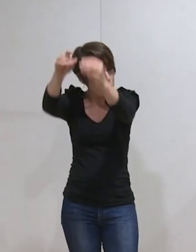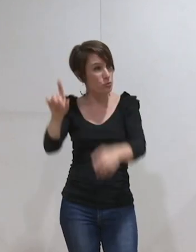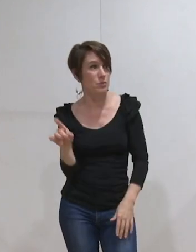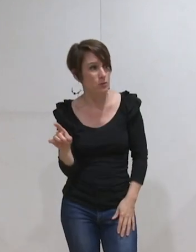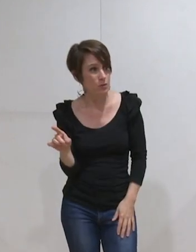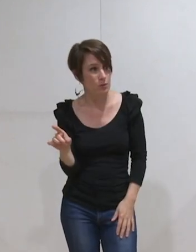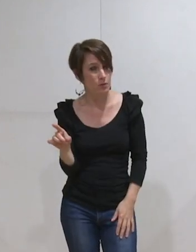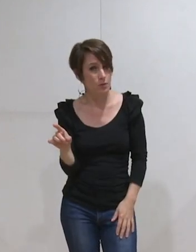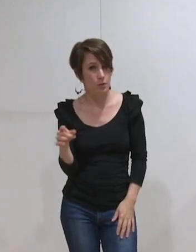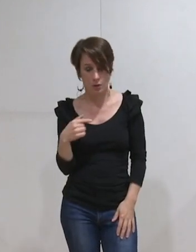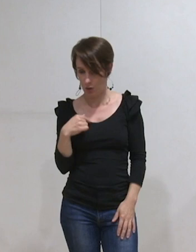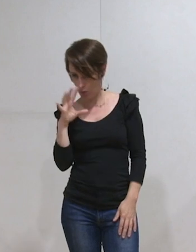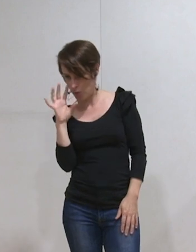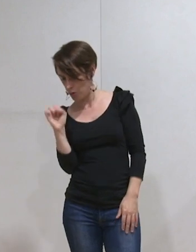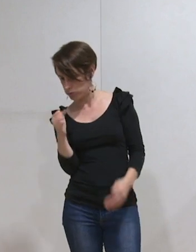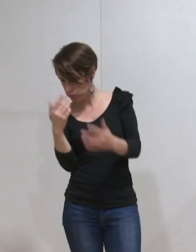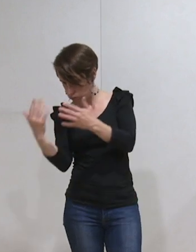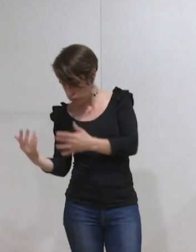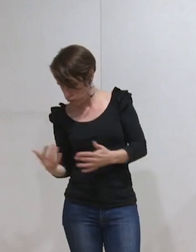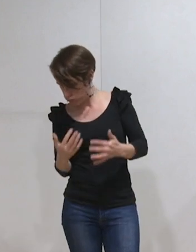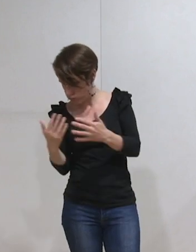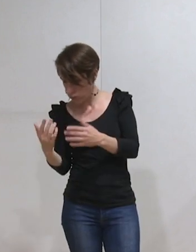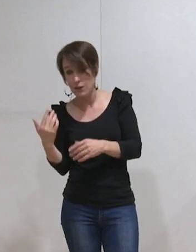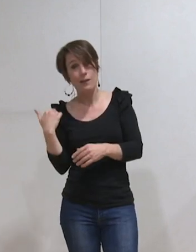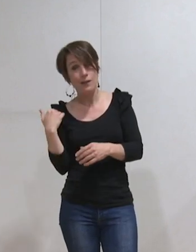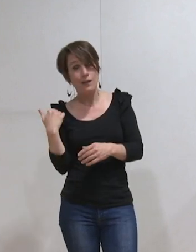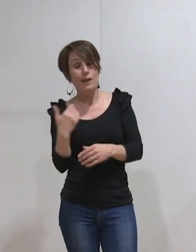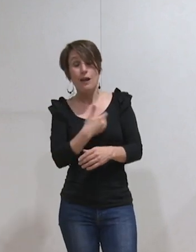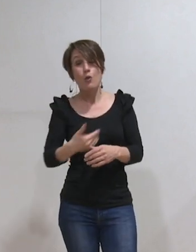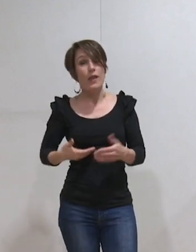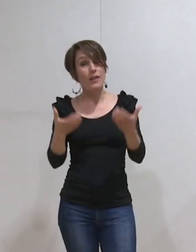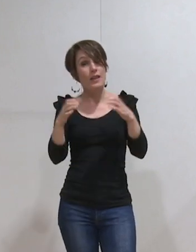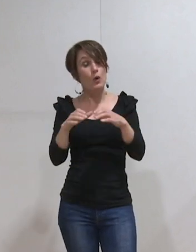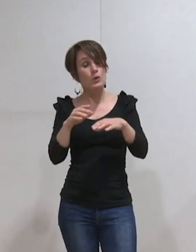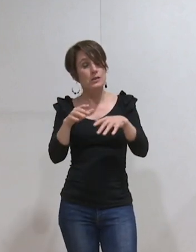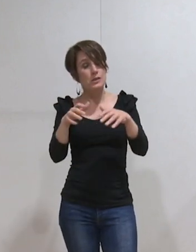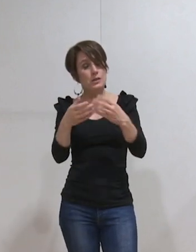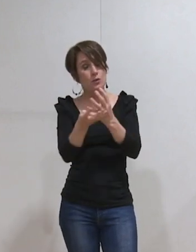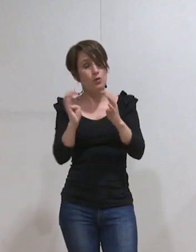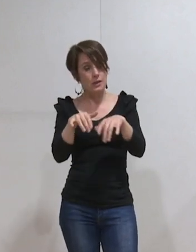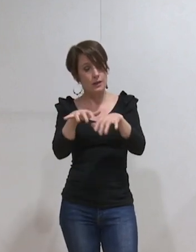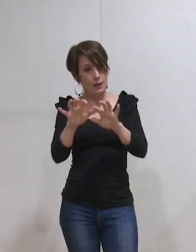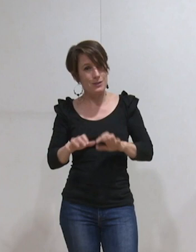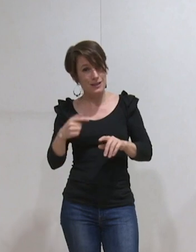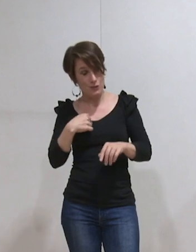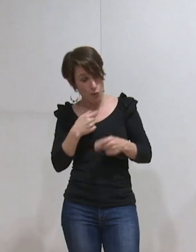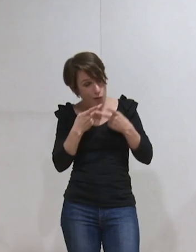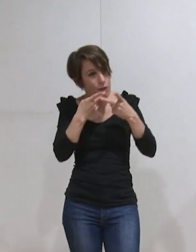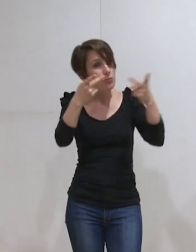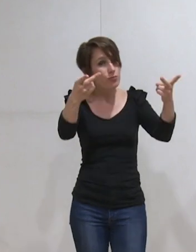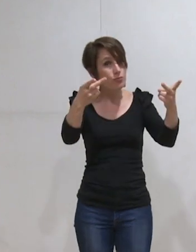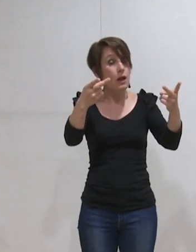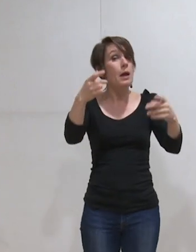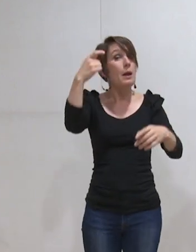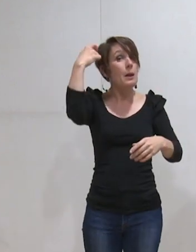fais cette constatation au dernier conseil d'administration d'alpexo son président me dit